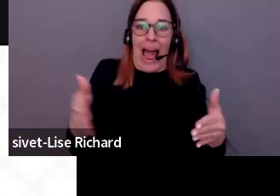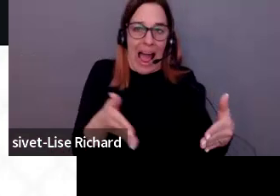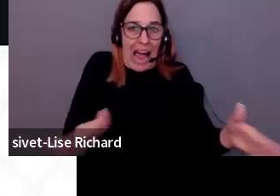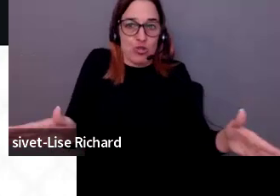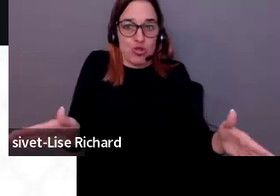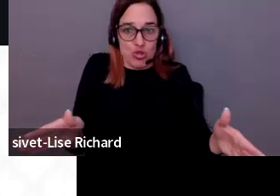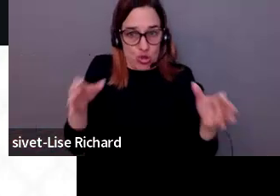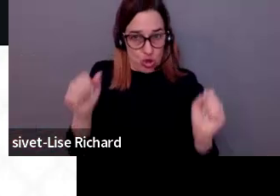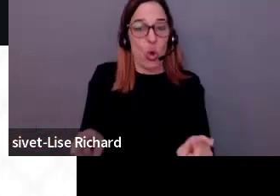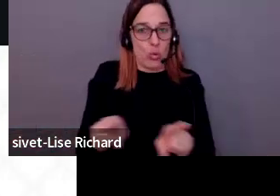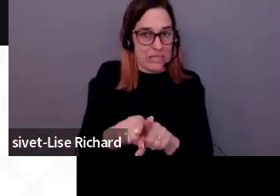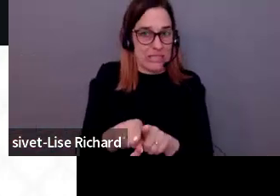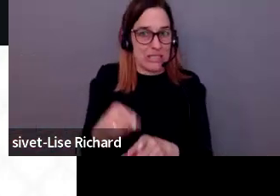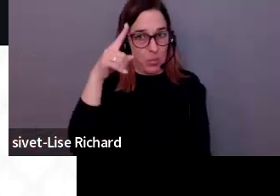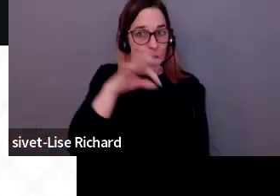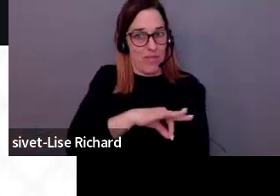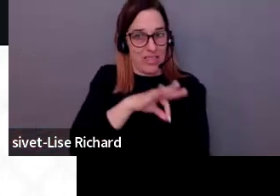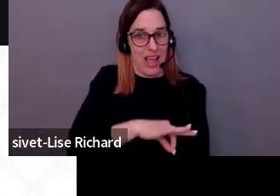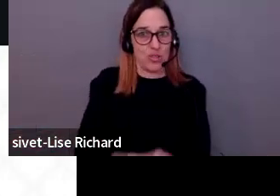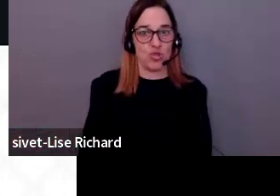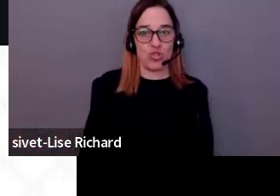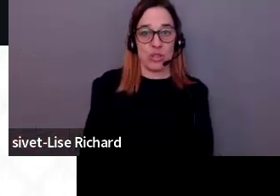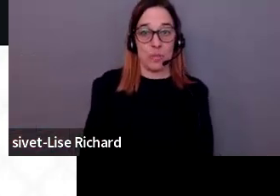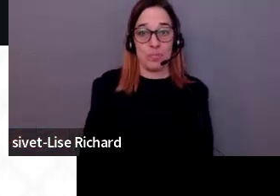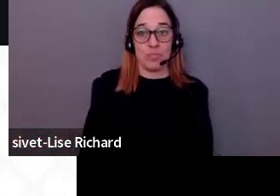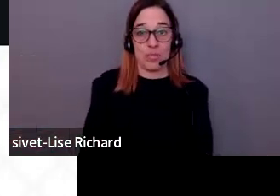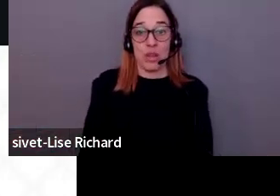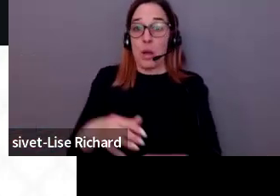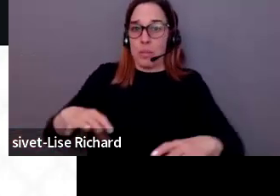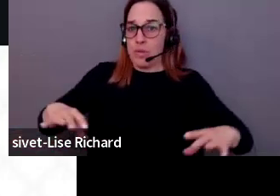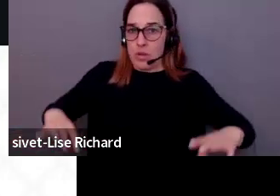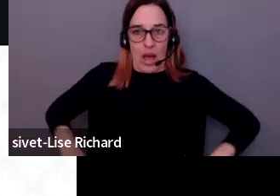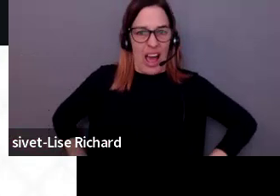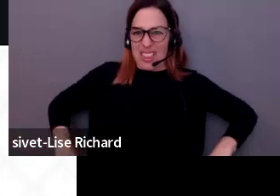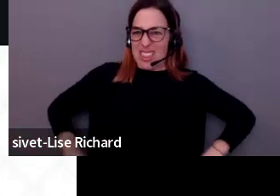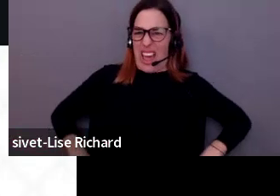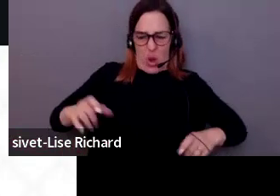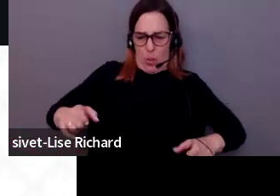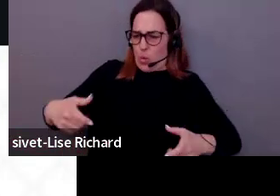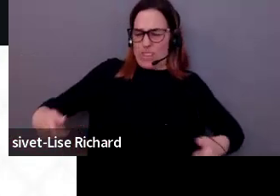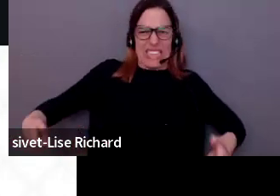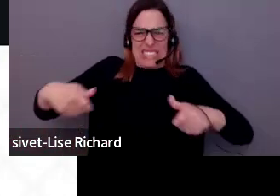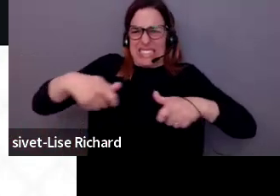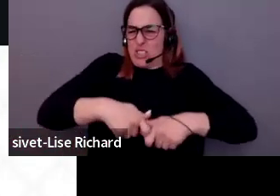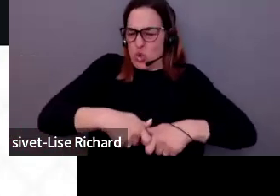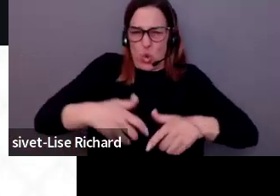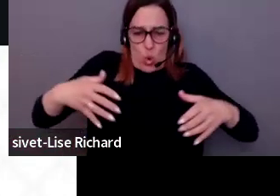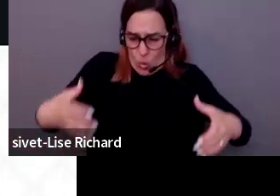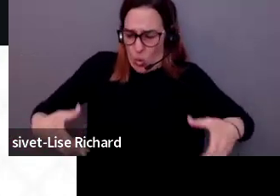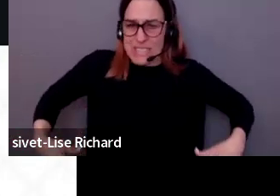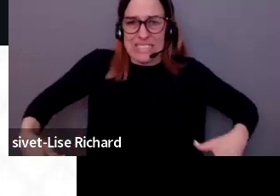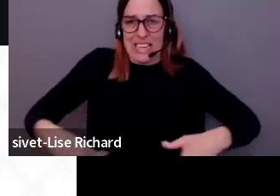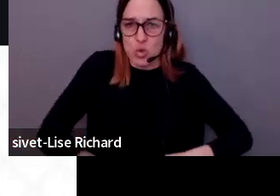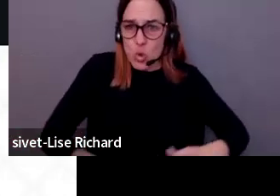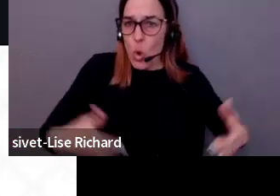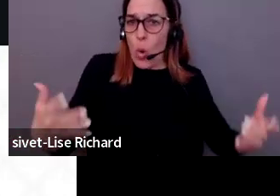amples. Et on peut se permettre de mettre de la texture à la taille, des grosses ceintures, on peut mettre un